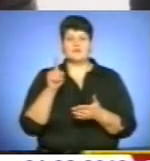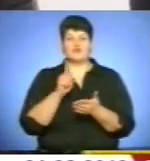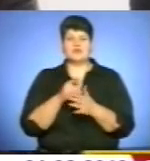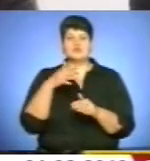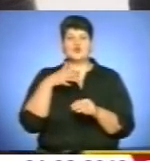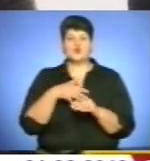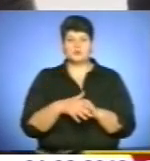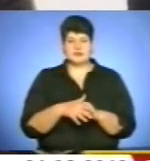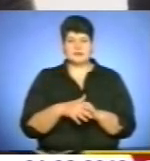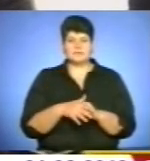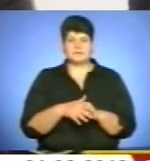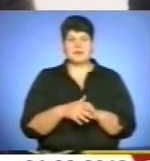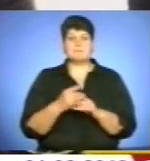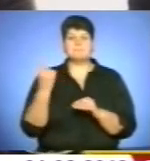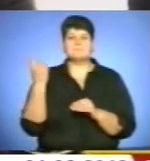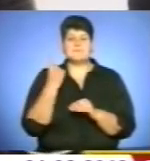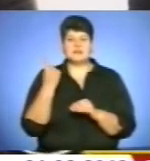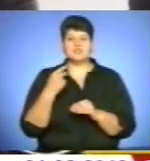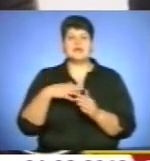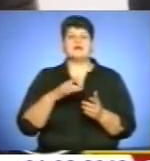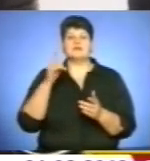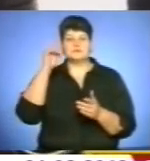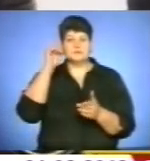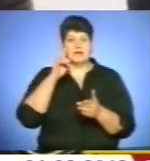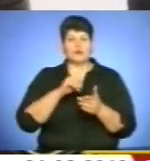річ. Перше, я переконаний, що